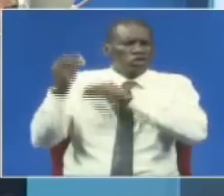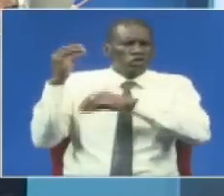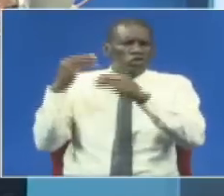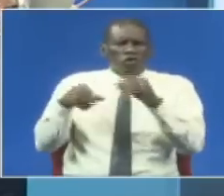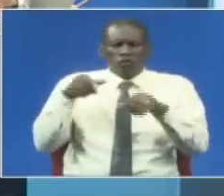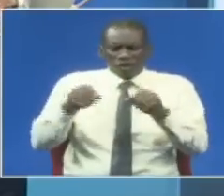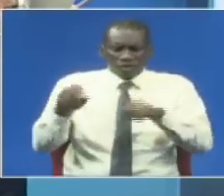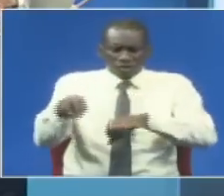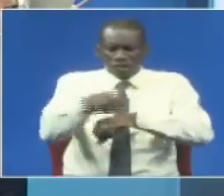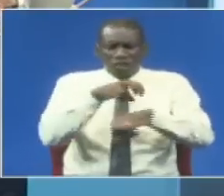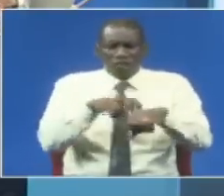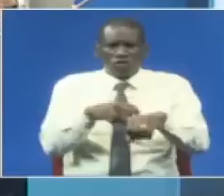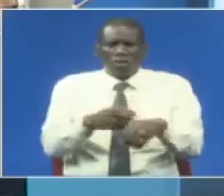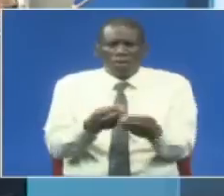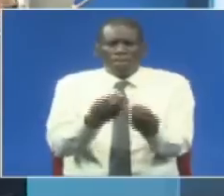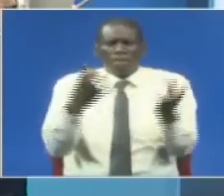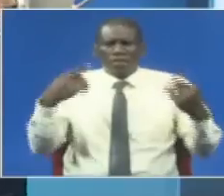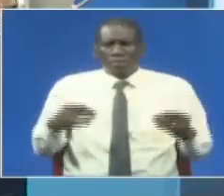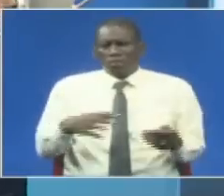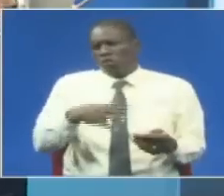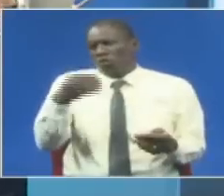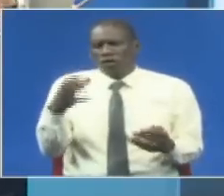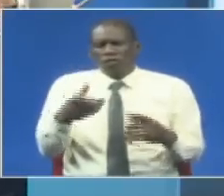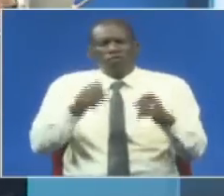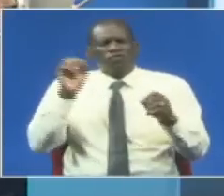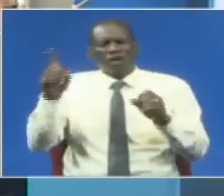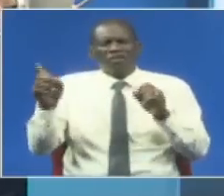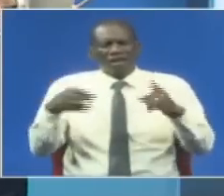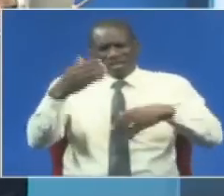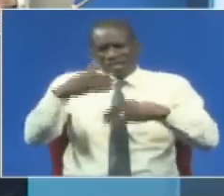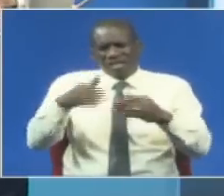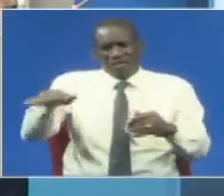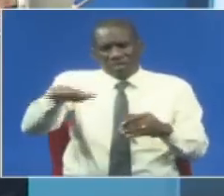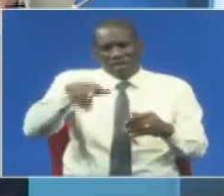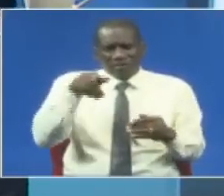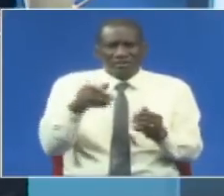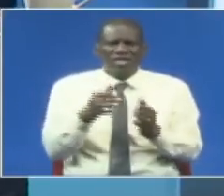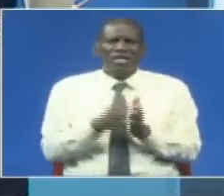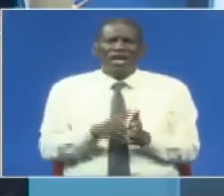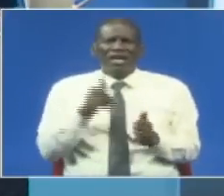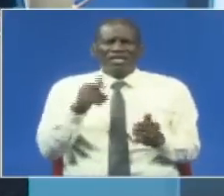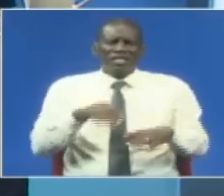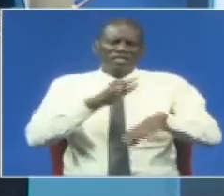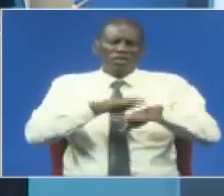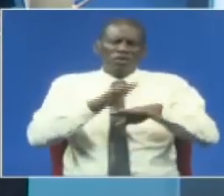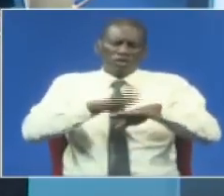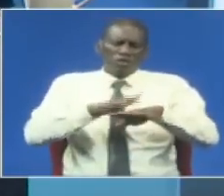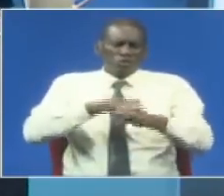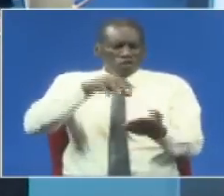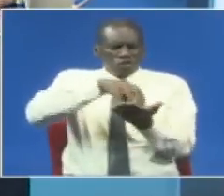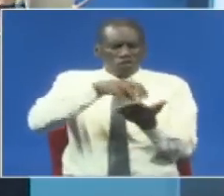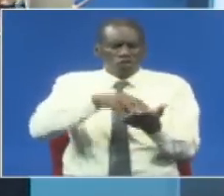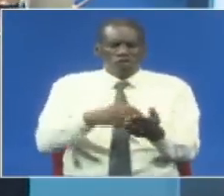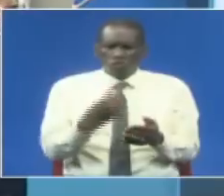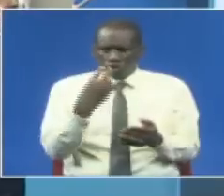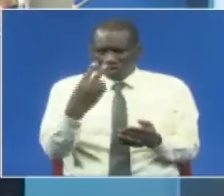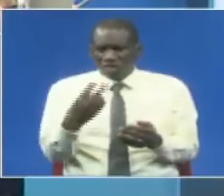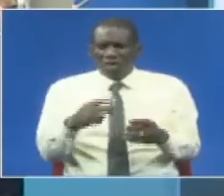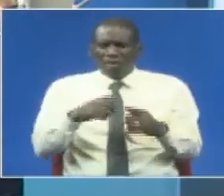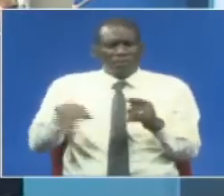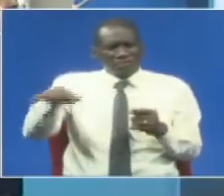taifa hili unawavutia wengi kutoka mbali na hata karibu katika eneo hilo na kuwa mandhari mazuri ya kuvutia. Lakini mtazamaji, ni kwamba eneo